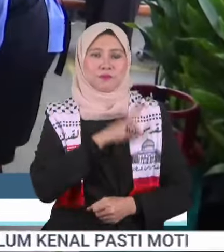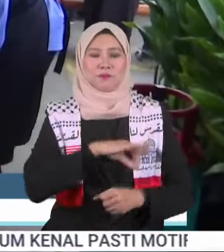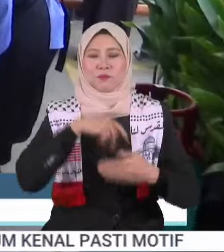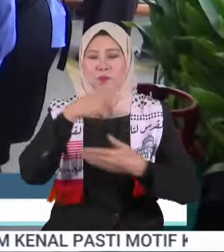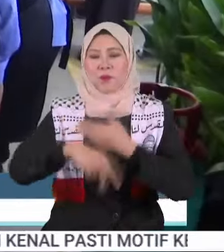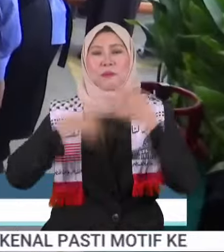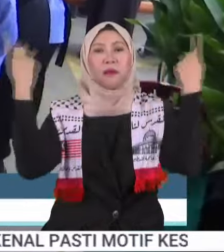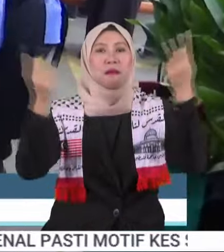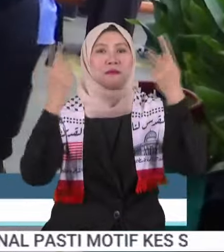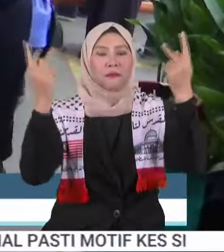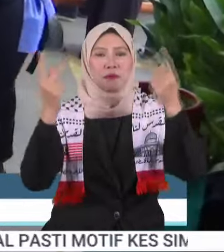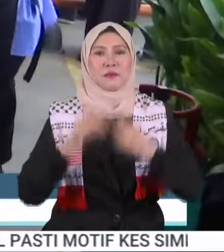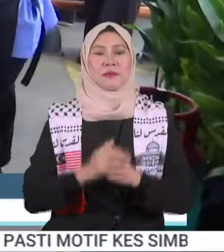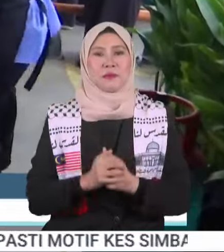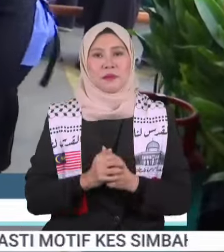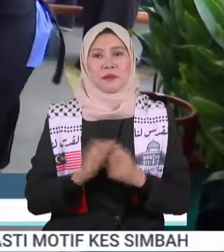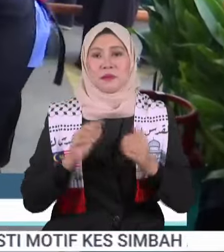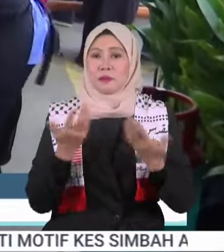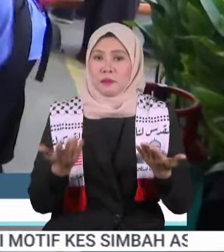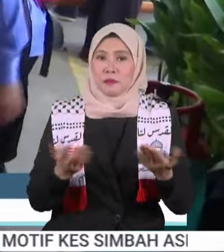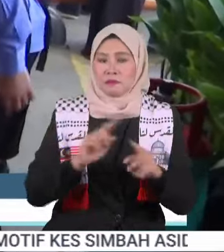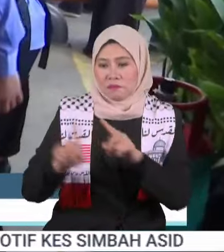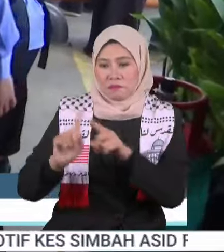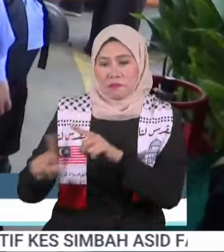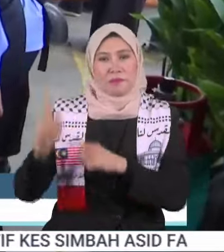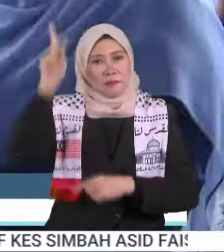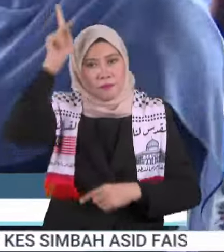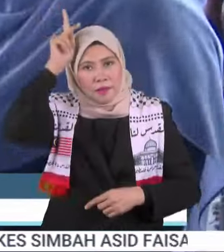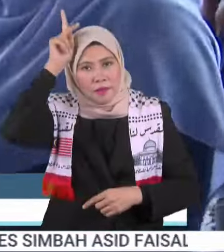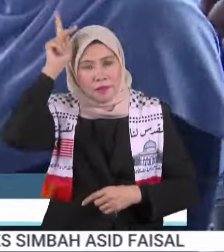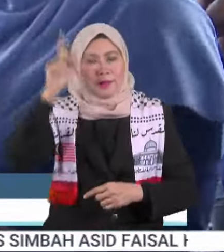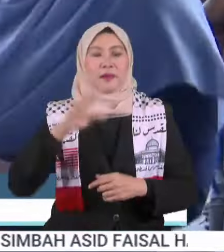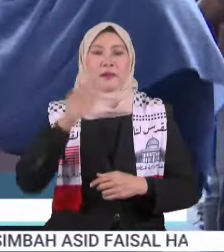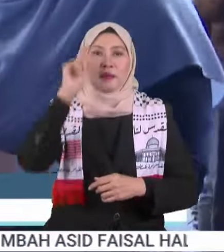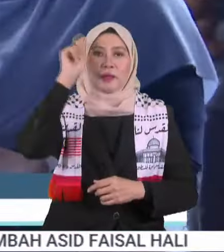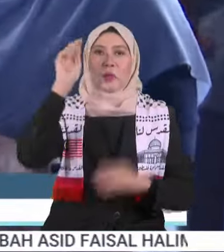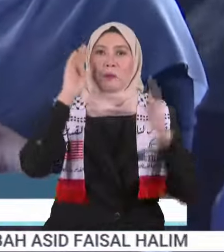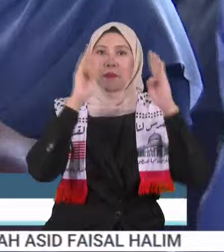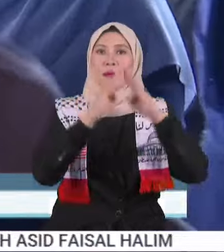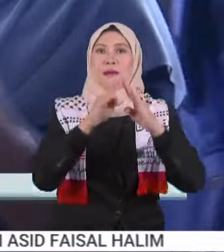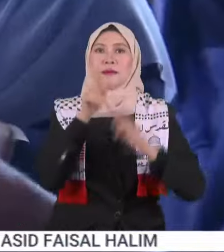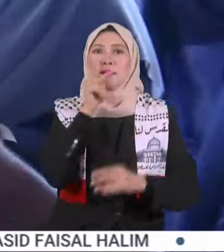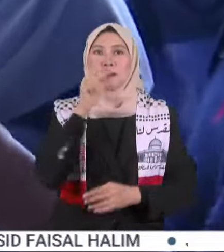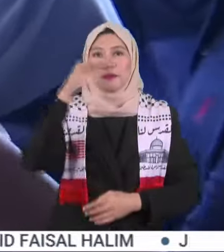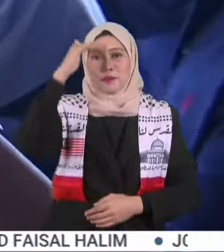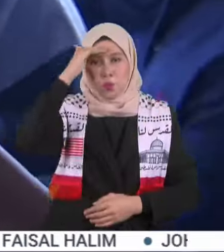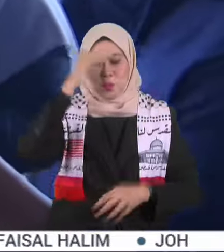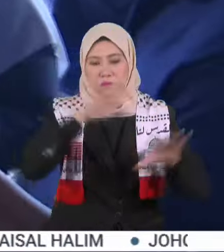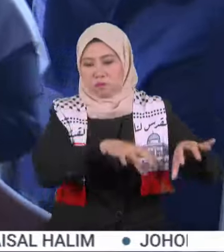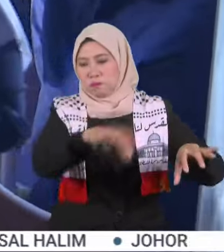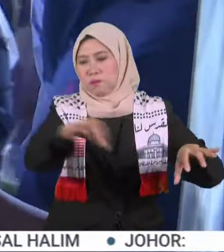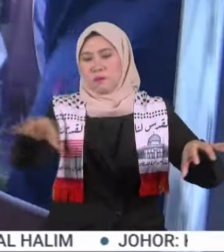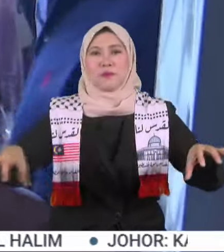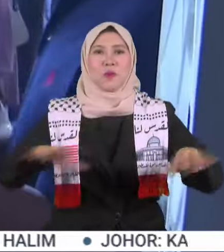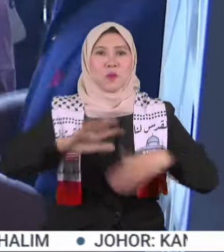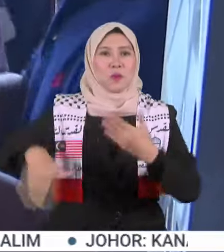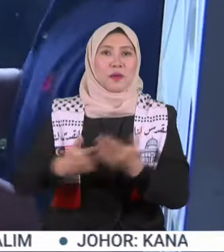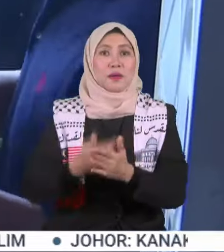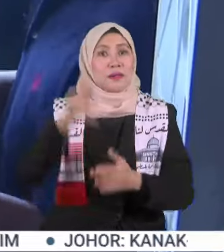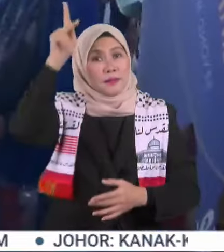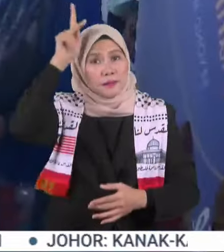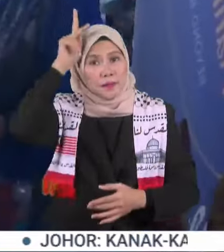Karnival Agro Madani melibatkan 5 lokasi masing-masing di Kelantan, Terengganu, Pahang, Kedah dan Johor. Di RTC Kelantan,